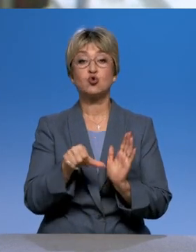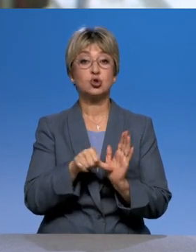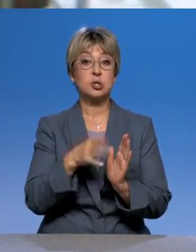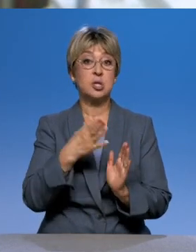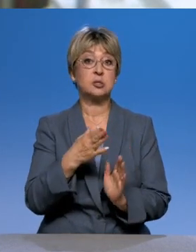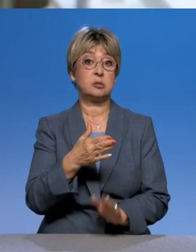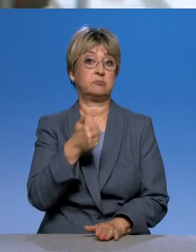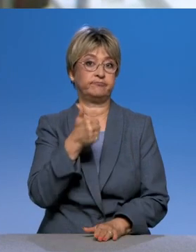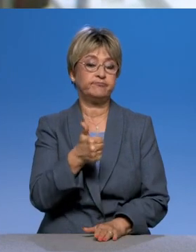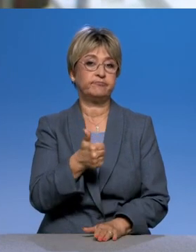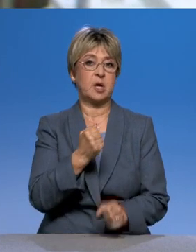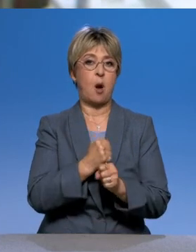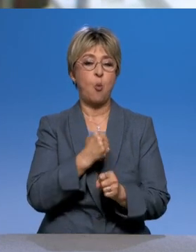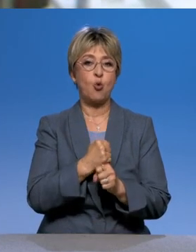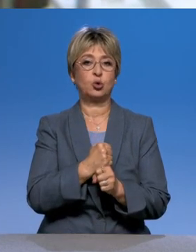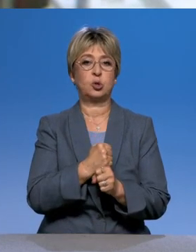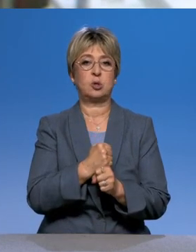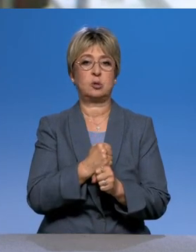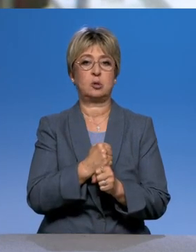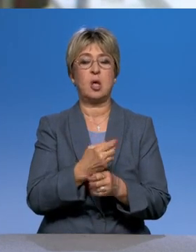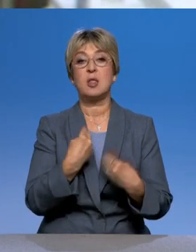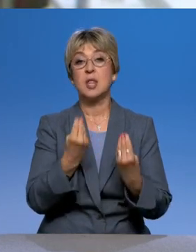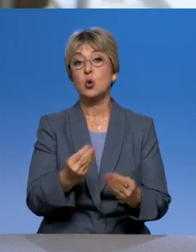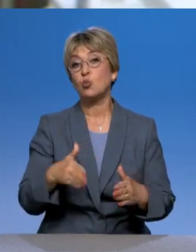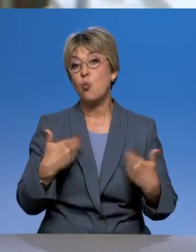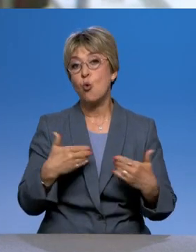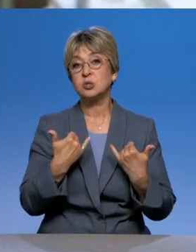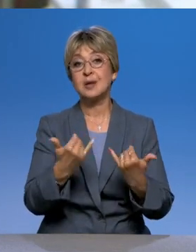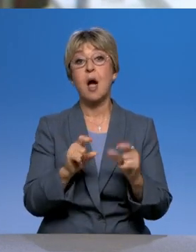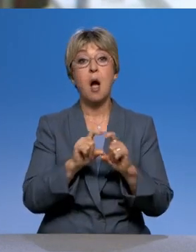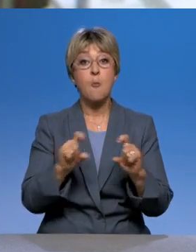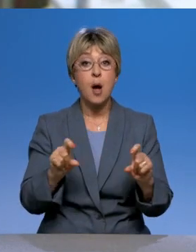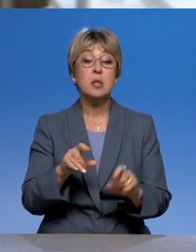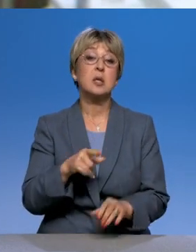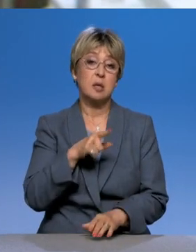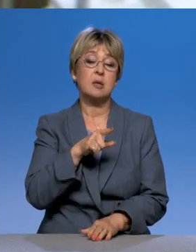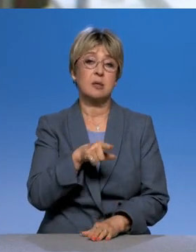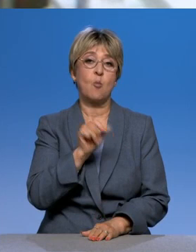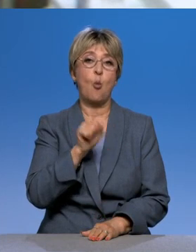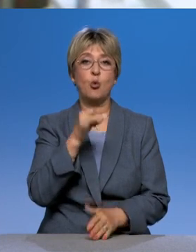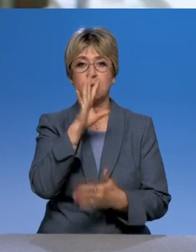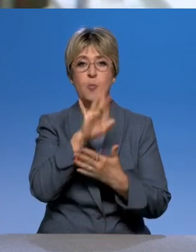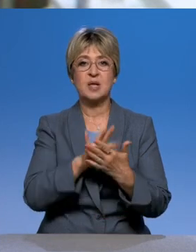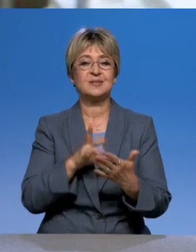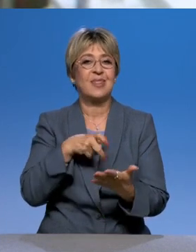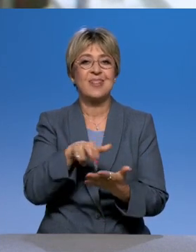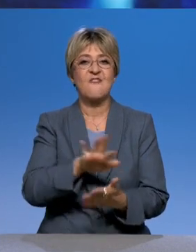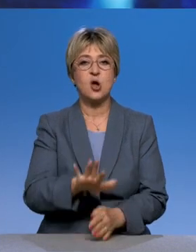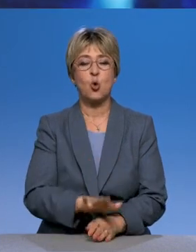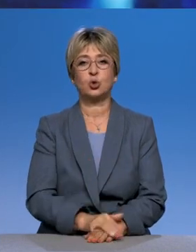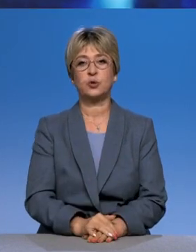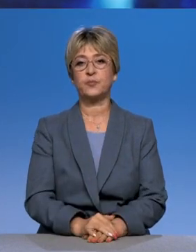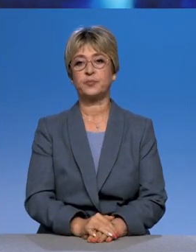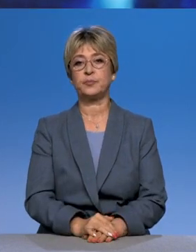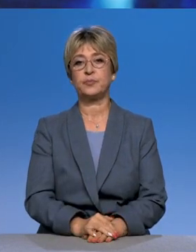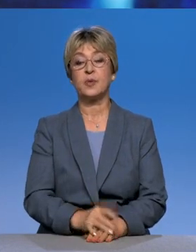приносит очень много пользы для компании, то, конечно, много ему прощается. Юрий Михайлович, давайте сейчас подключим Алексея